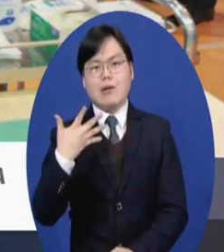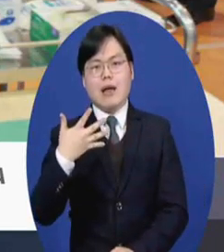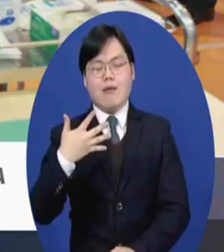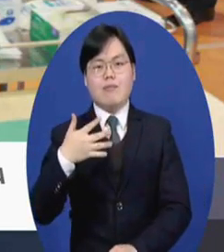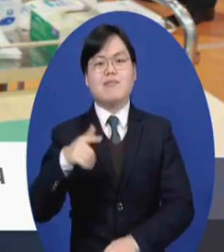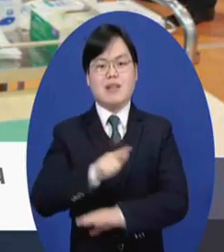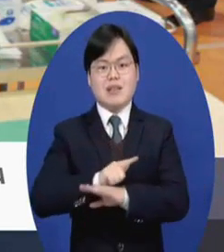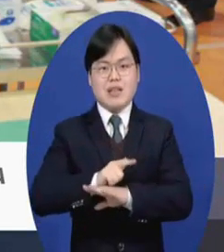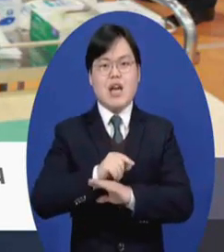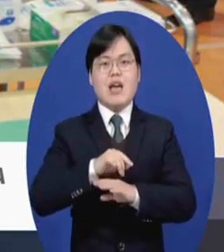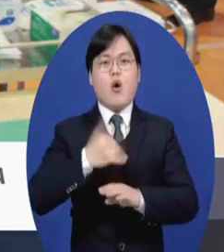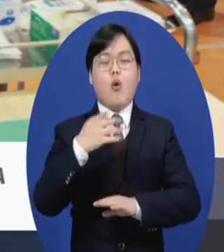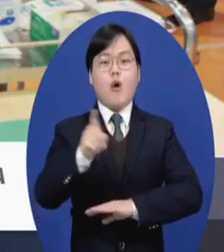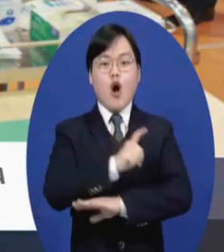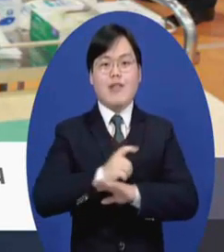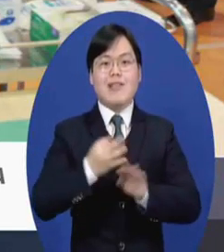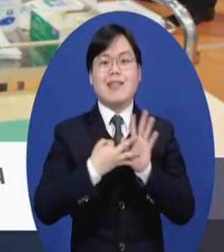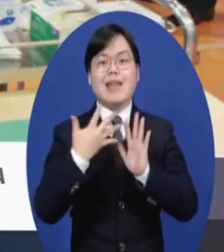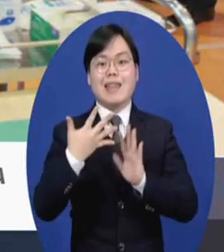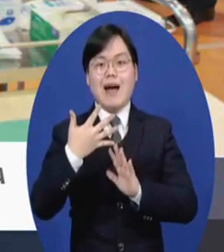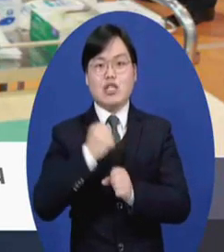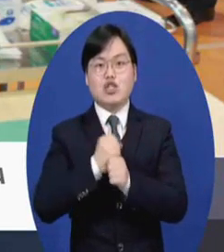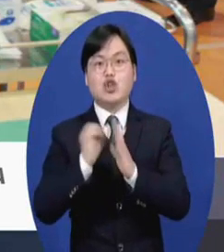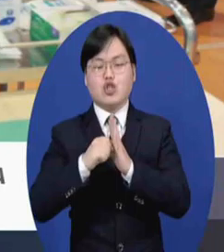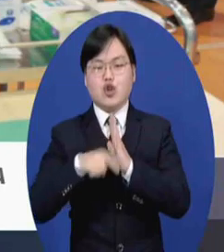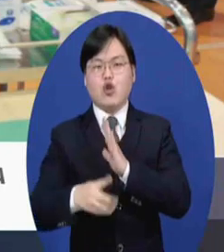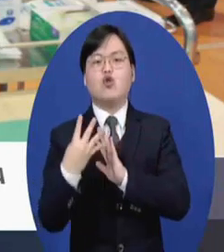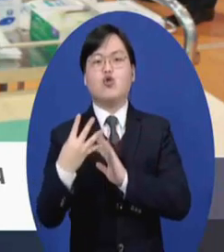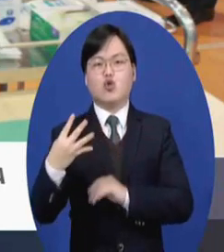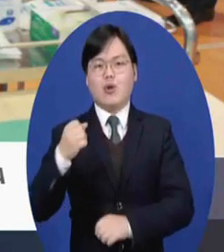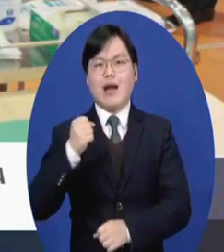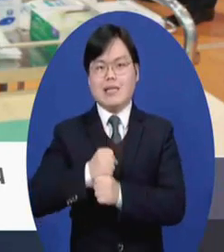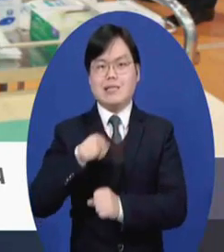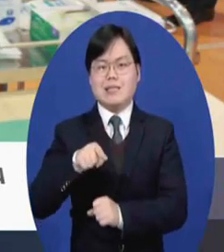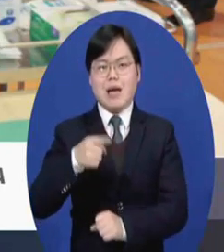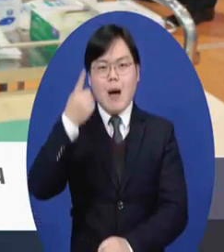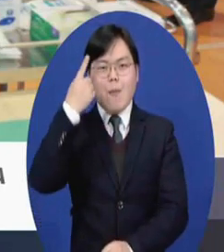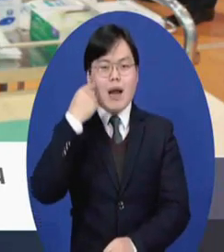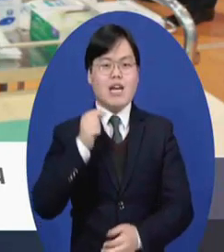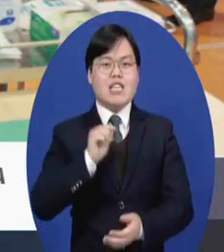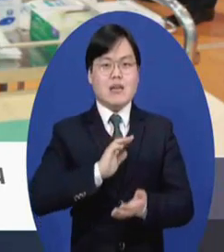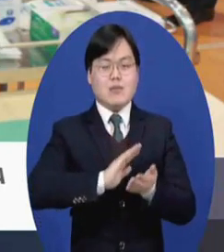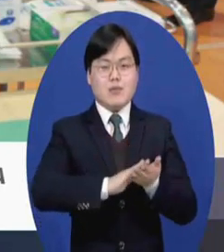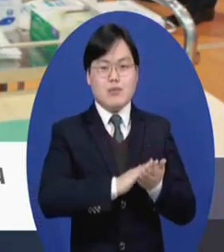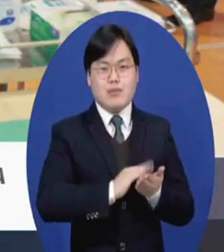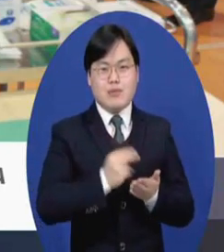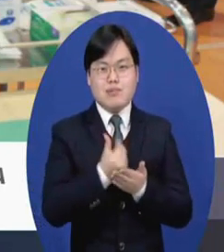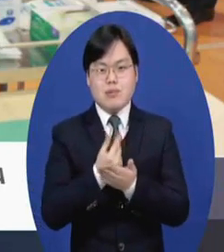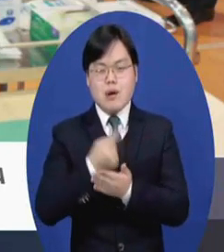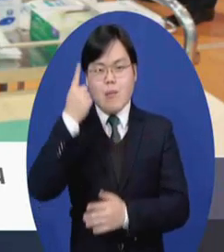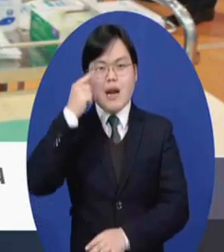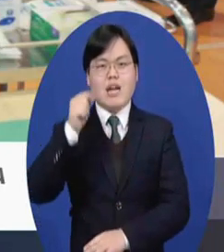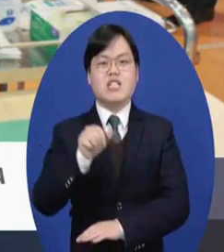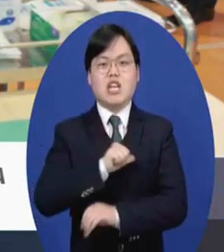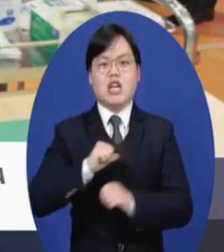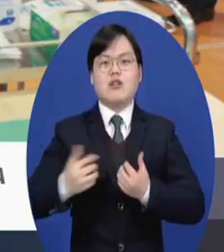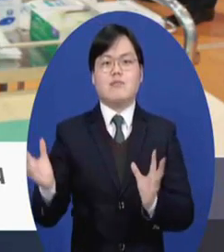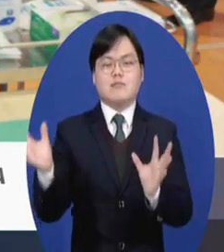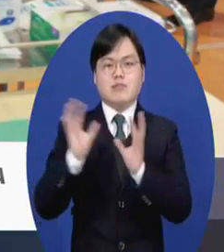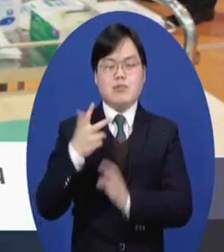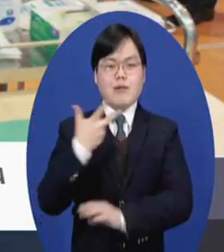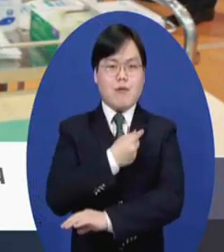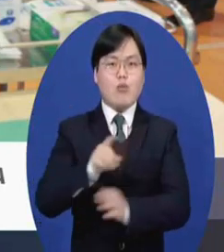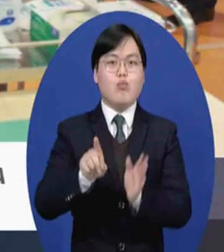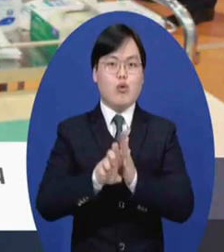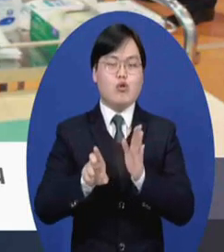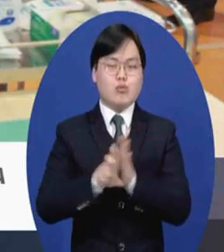ажиллахаас өнөөдөр 44 нь ажиллаж байна. Үлдэх 40 цагийг ариутхан халдваргүйтгэж маргаашаас иргэдийг хүлээн авах юм байна. Маргааш